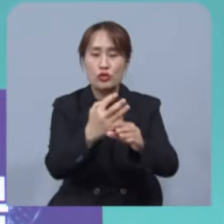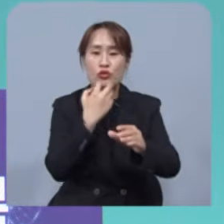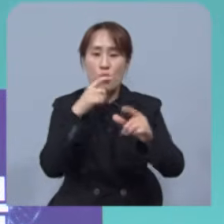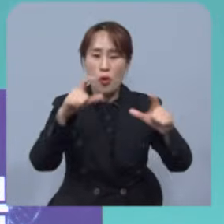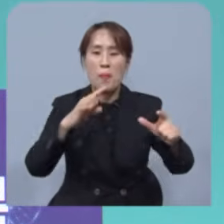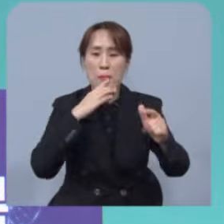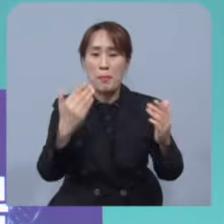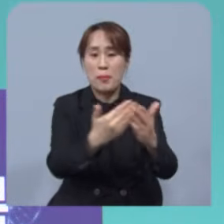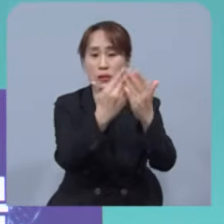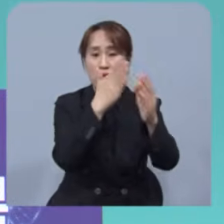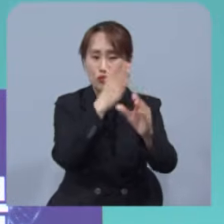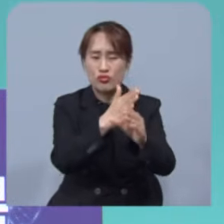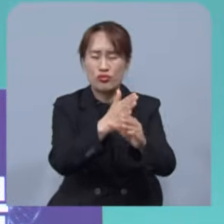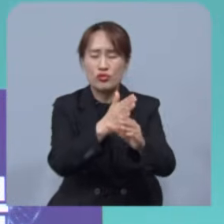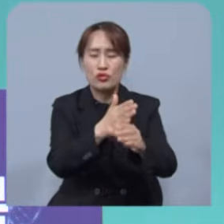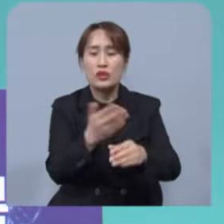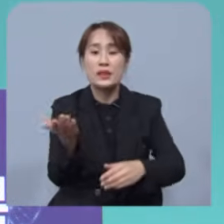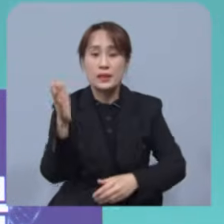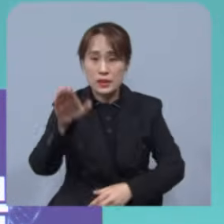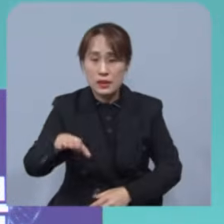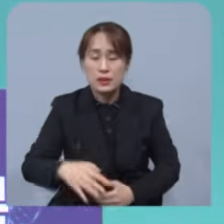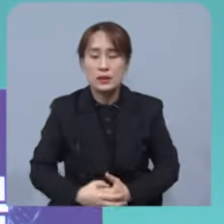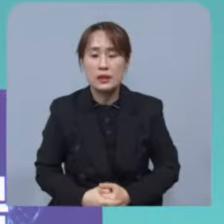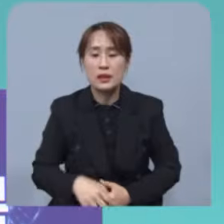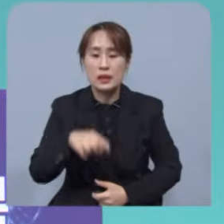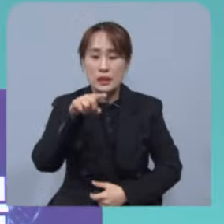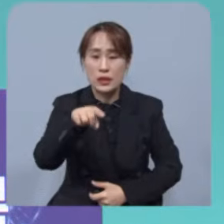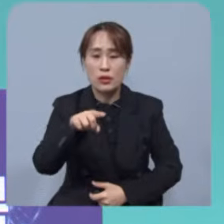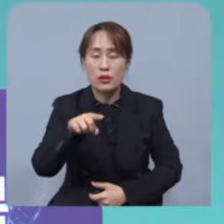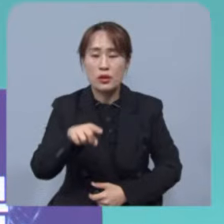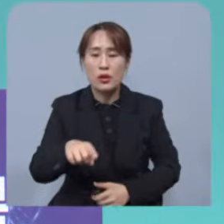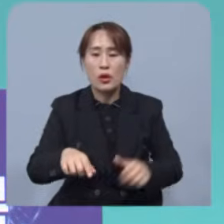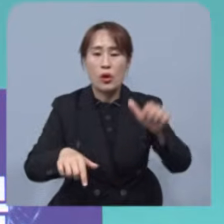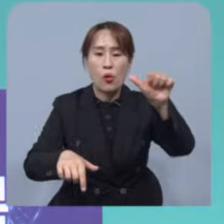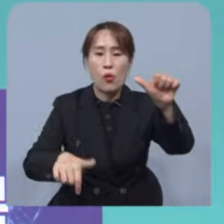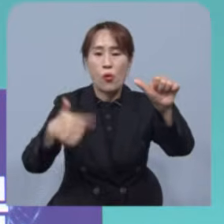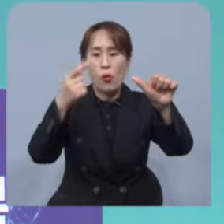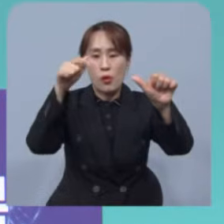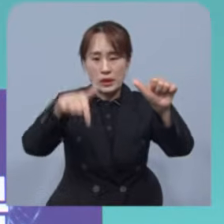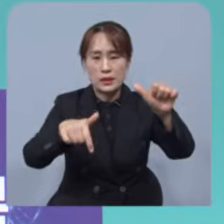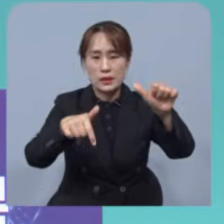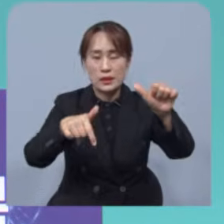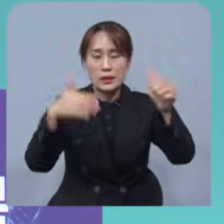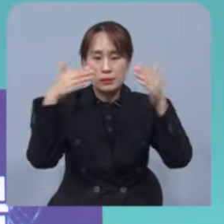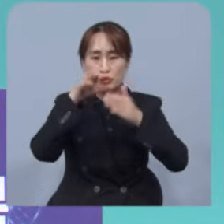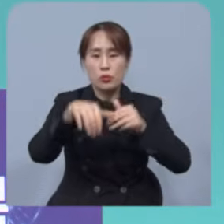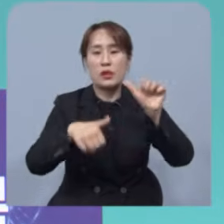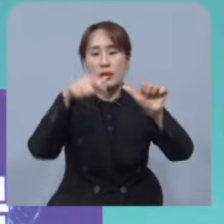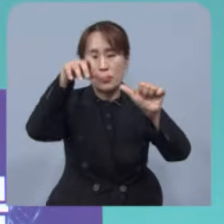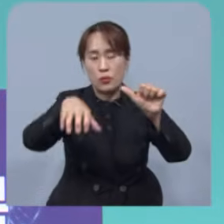개 일극체제인데 이거를 5극 체계로 좀 바꾸자.